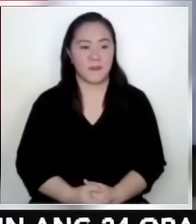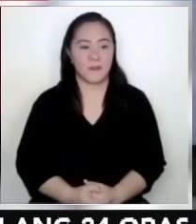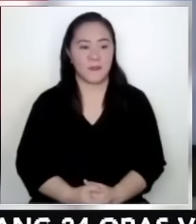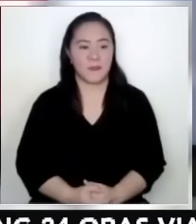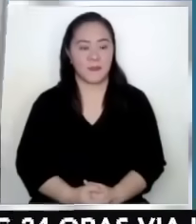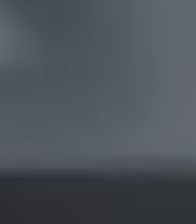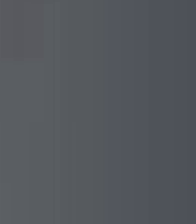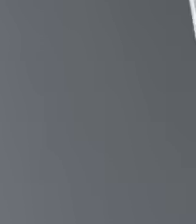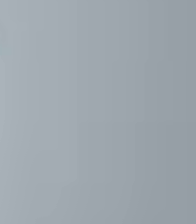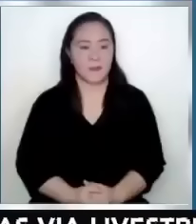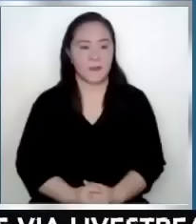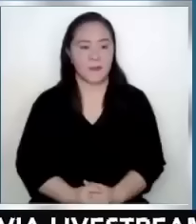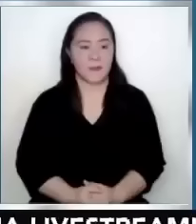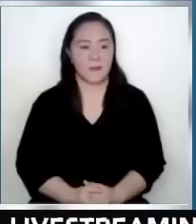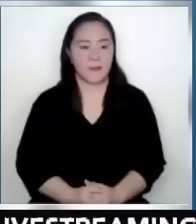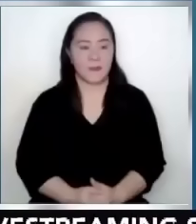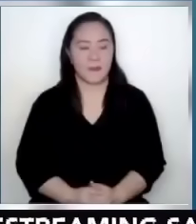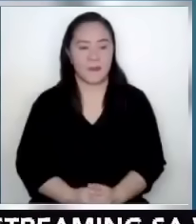Tima.